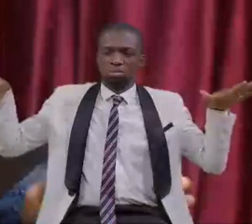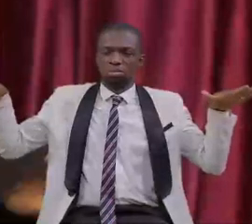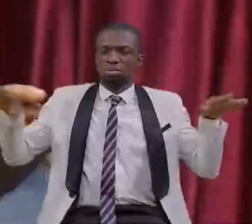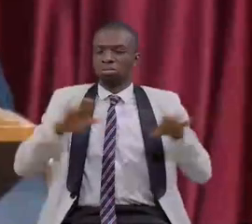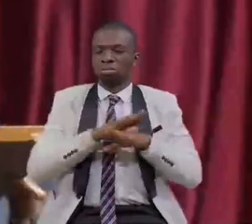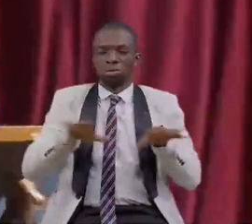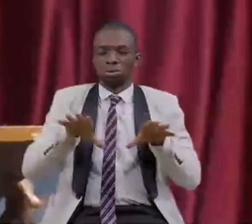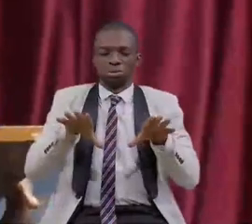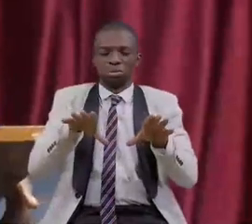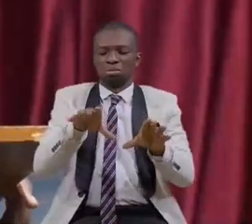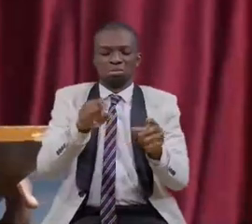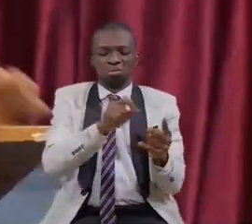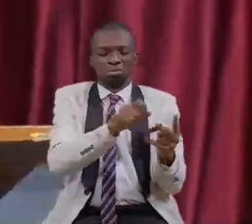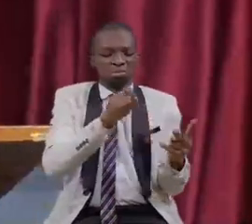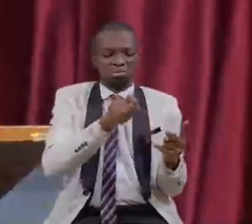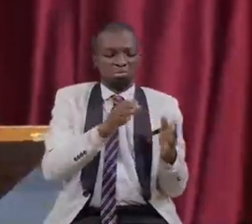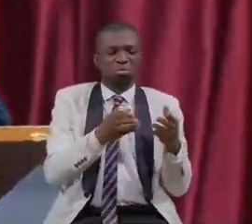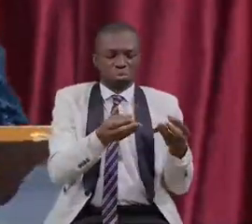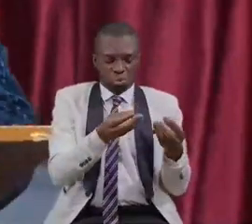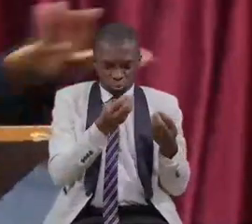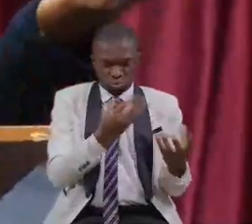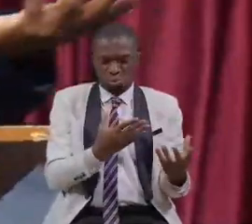Les anges ne disent pas, j'aime ceci, je n'aime pas cela.